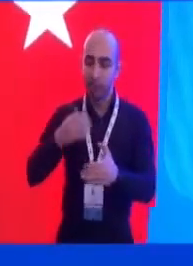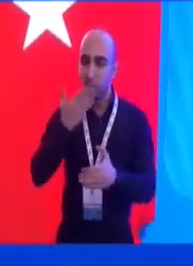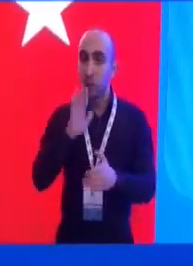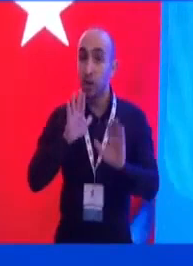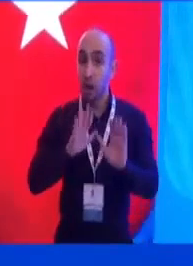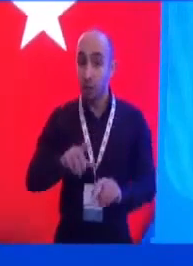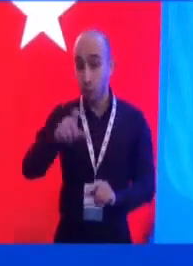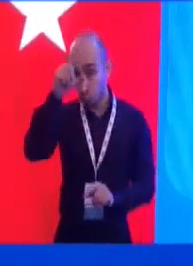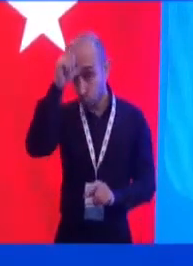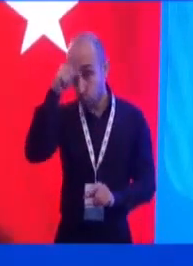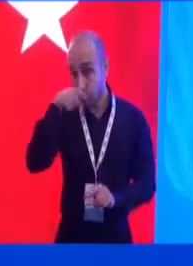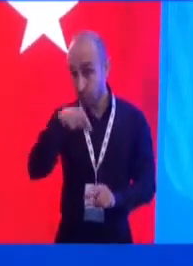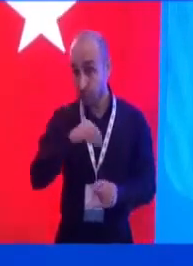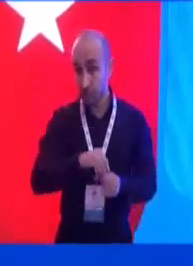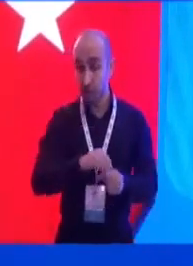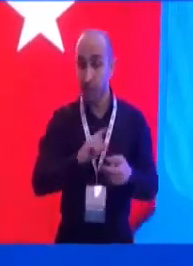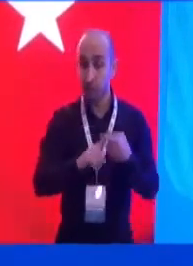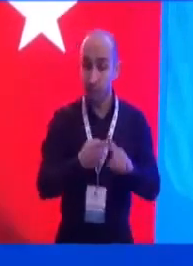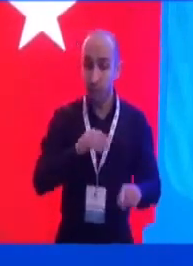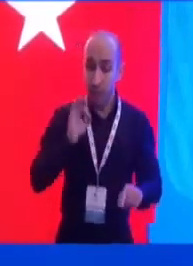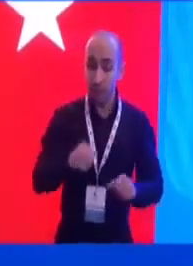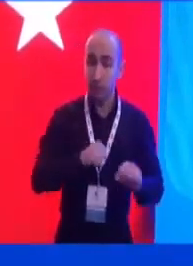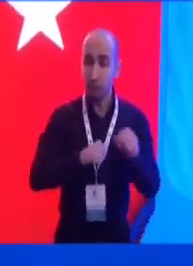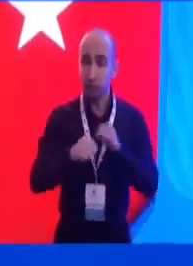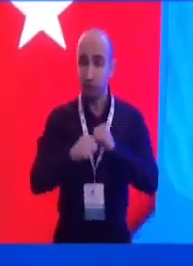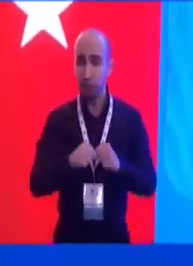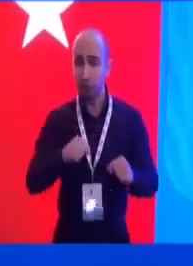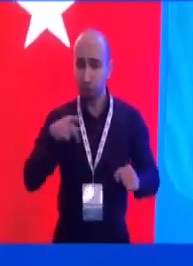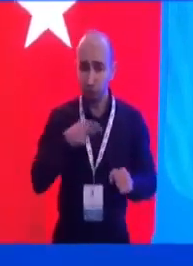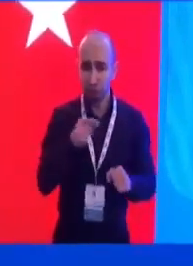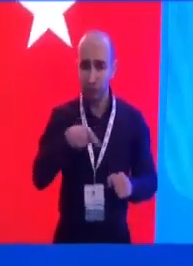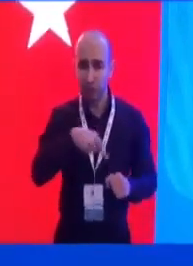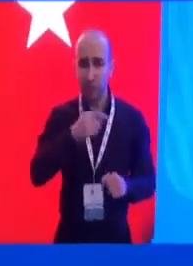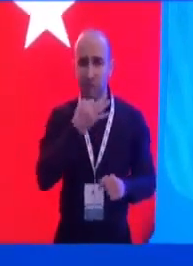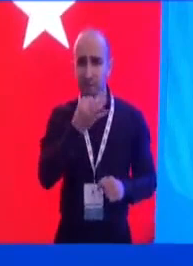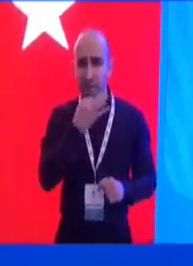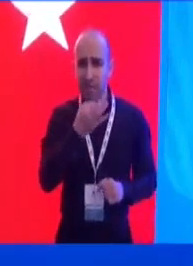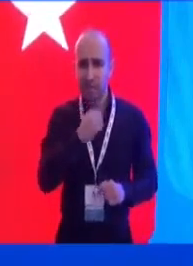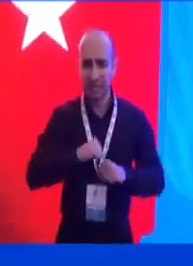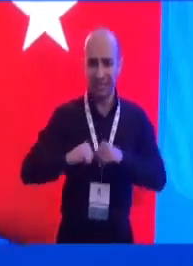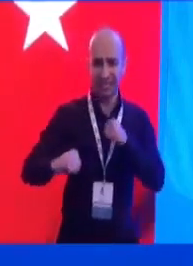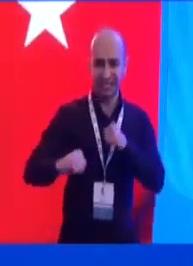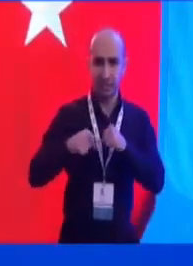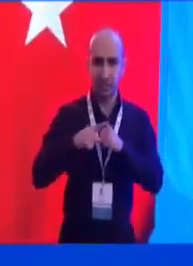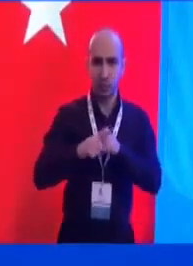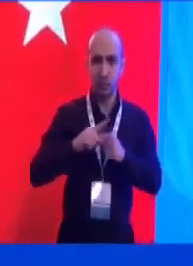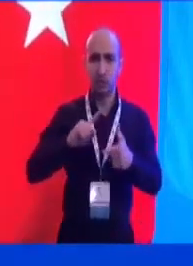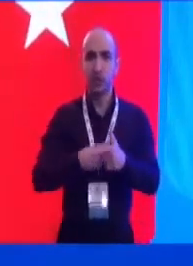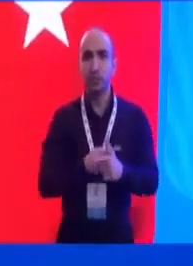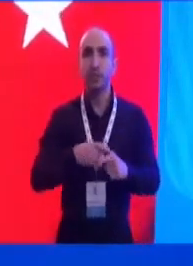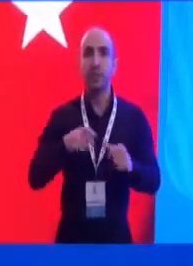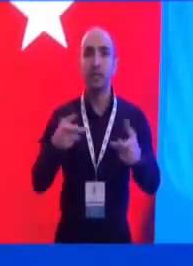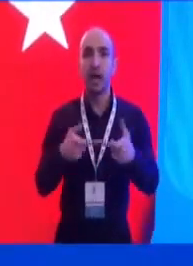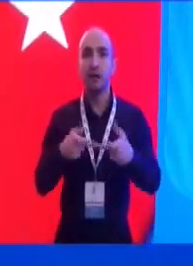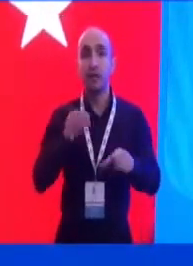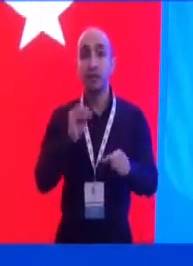ülke politikasının en şiddetli tartışmaları, en keskin ideolojik kutuplaşmalar ve rejim kavgaları